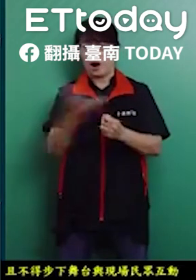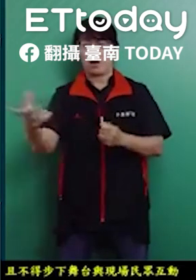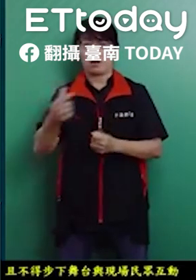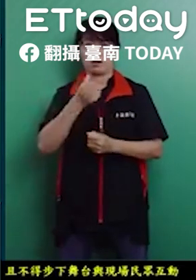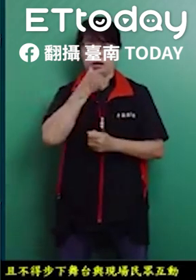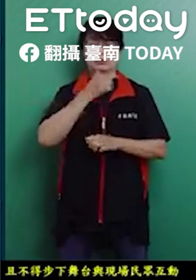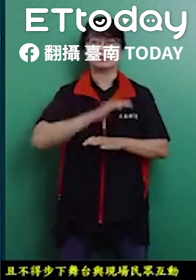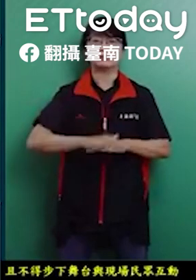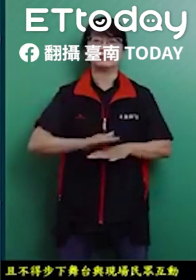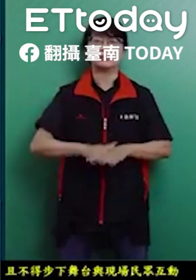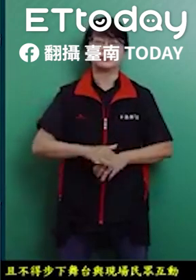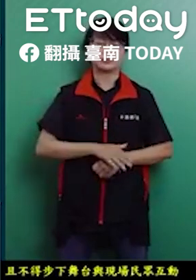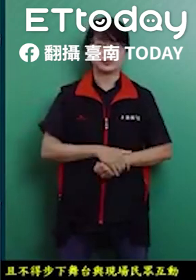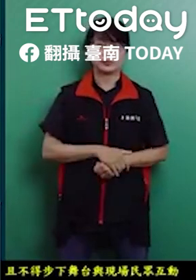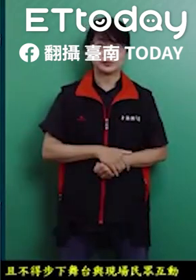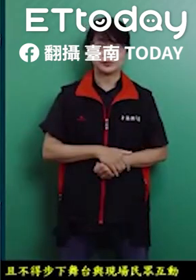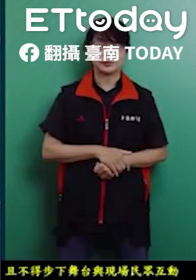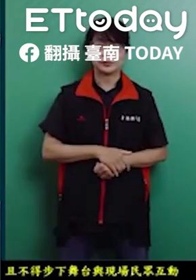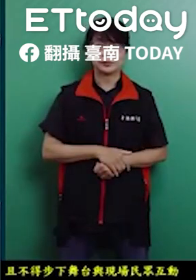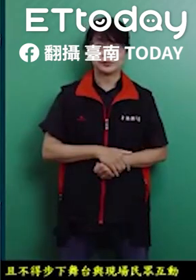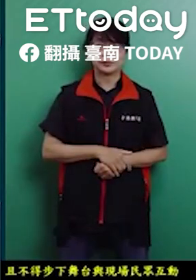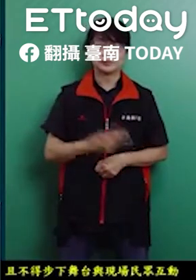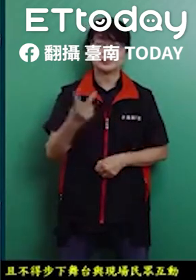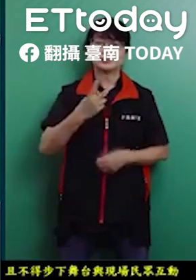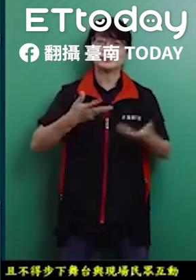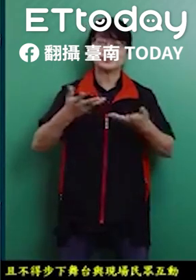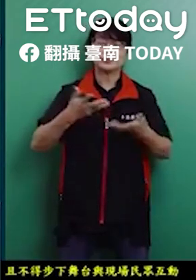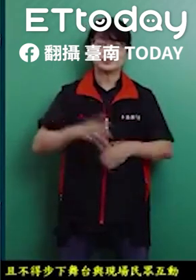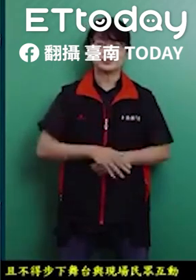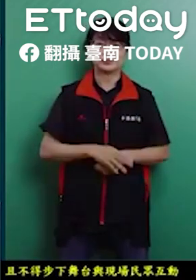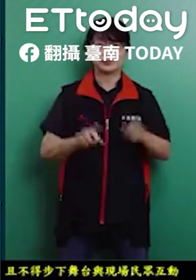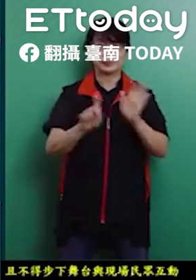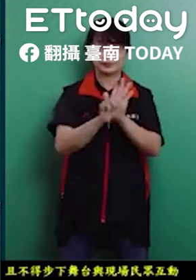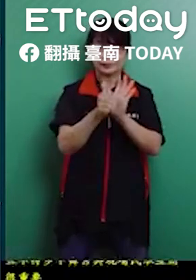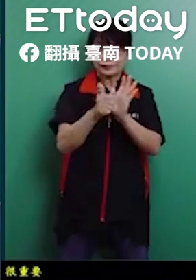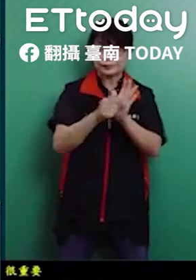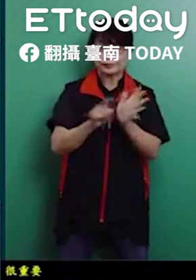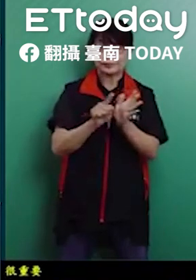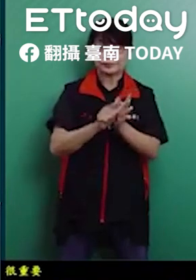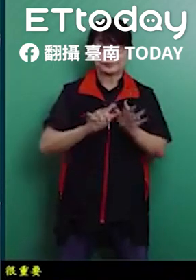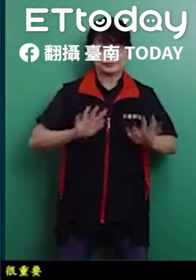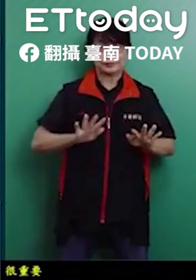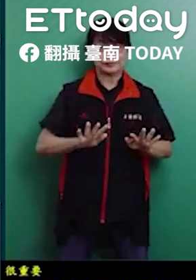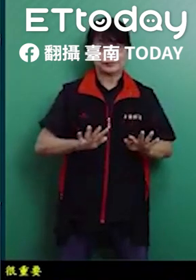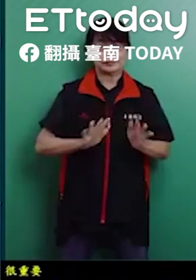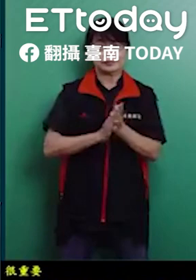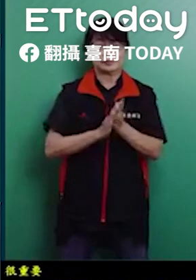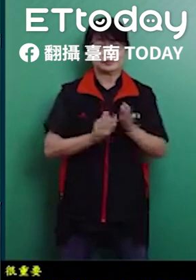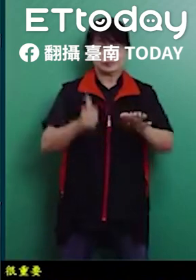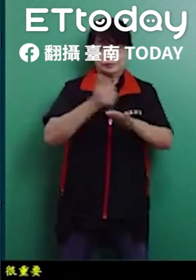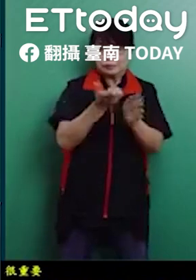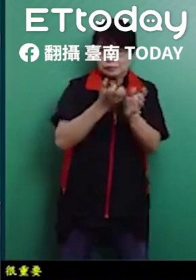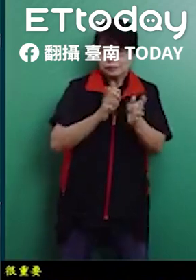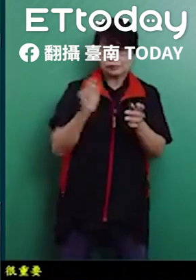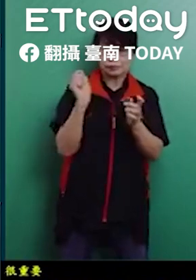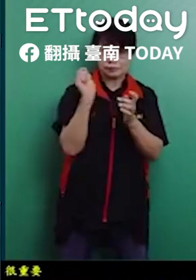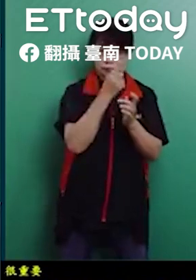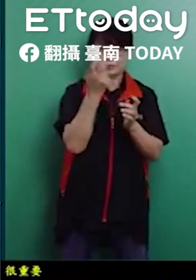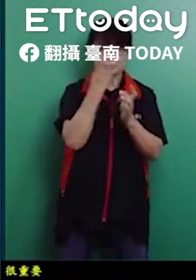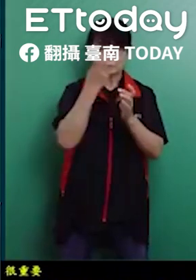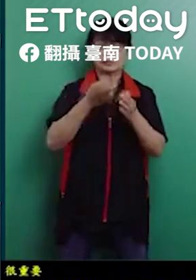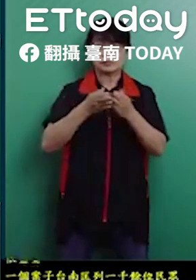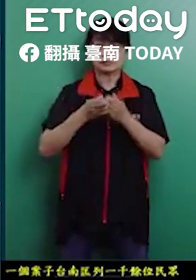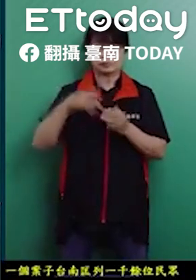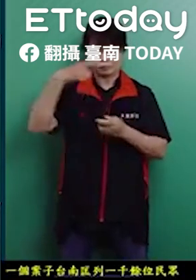的一个行为。所以两件事情表演者在当日要快筛或 PCR 的一个阴性证明。第二件事情，这